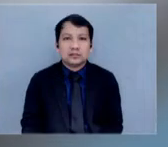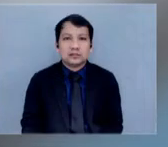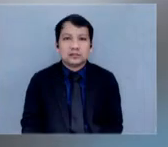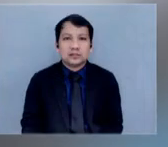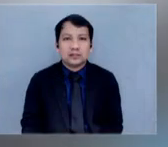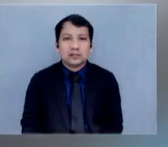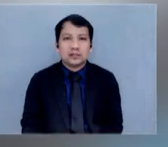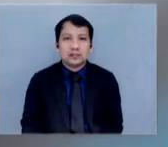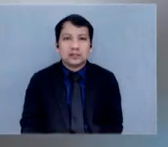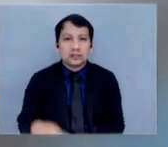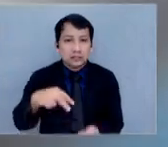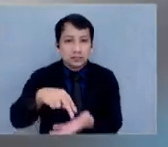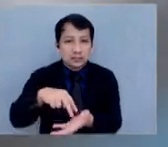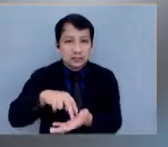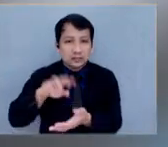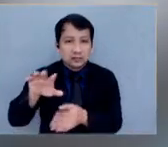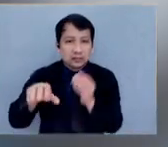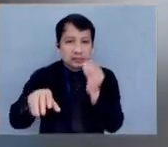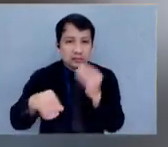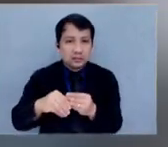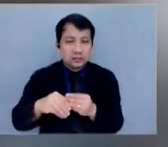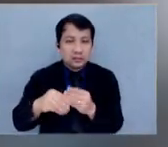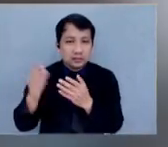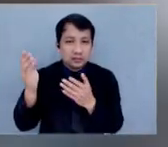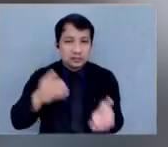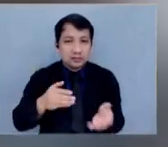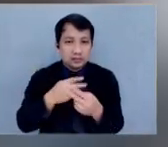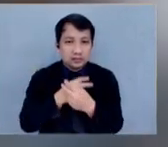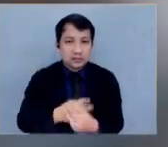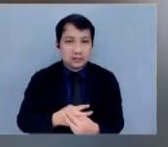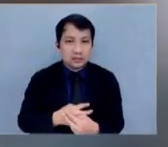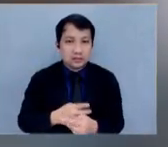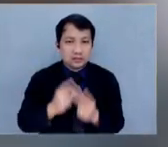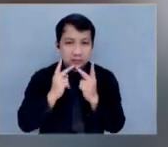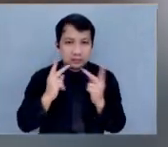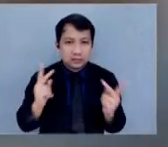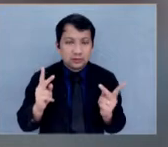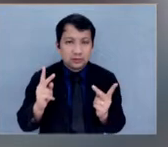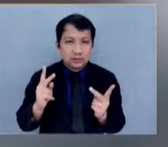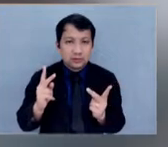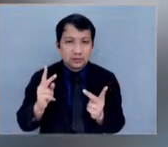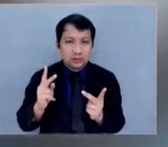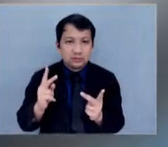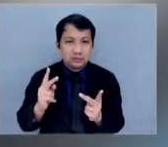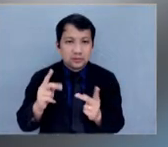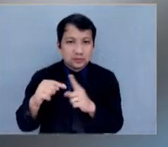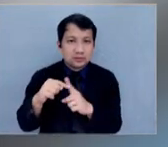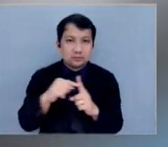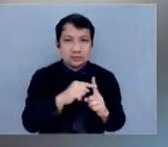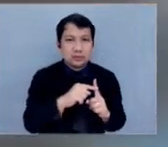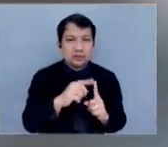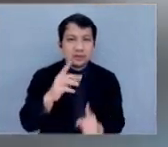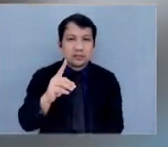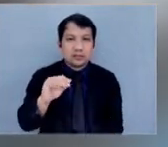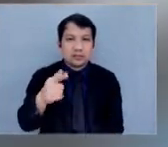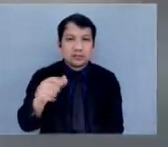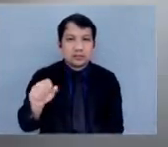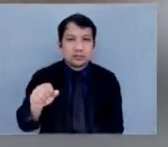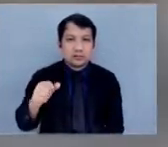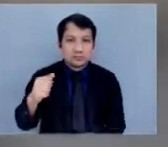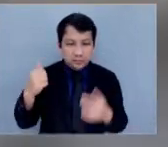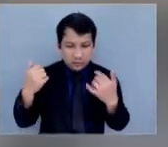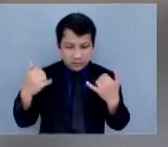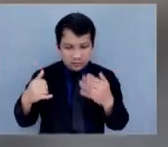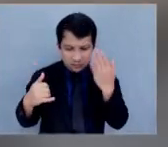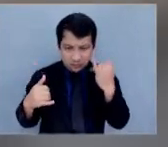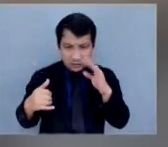Nakatungtong ang mga kabataan niyan sa imbakan ng kalansay sa public cemetery sa Digo City. Ang isa sa mga lalaki sumasayaw pa habang may hawak